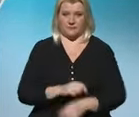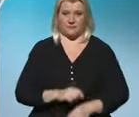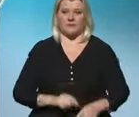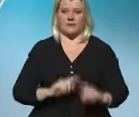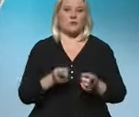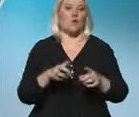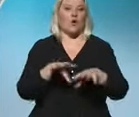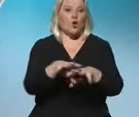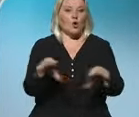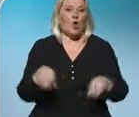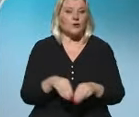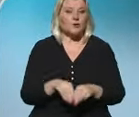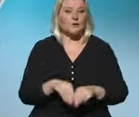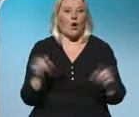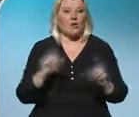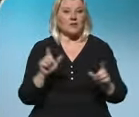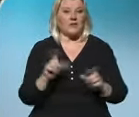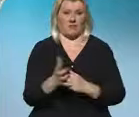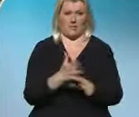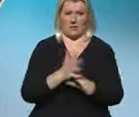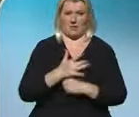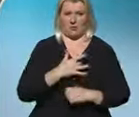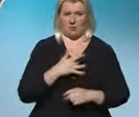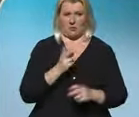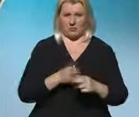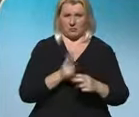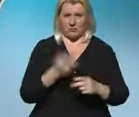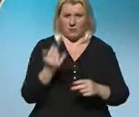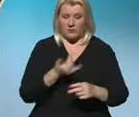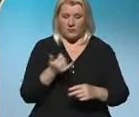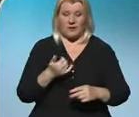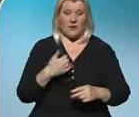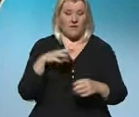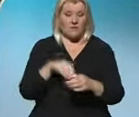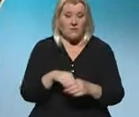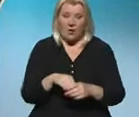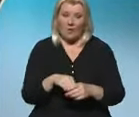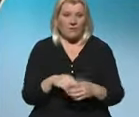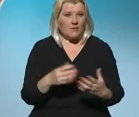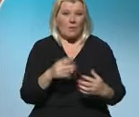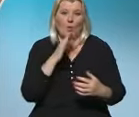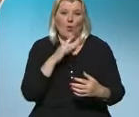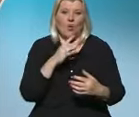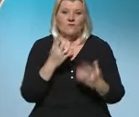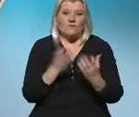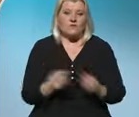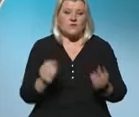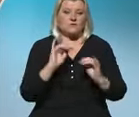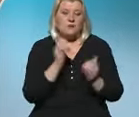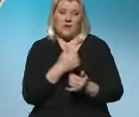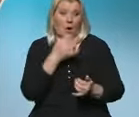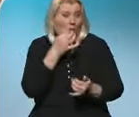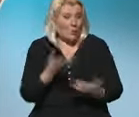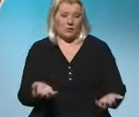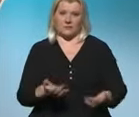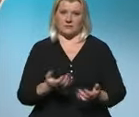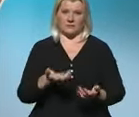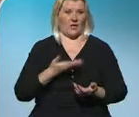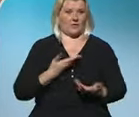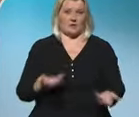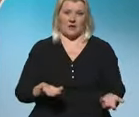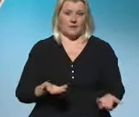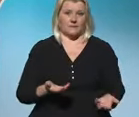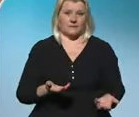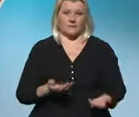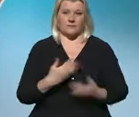bylo 15 lidí, to jsem myslela, že se taky zblázním. Protože když vidím ty lidi, vidím jejich reakci, vidím tu mimiku a jsem takhle blízko, tak mi to dělá